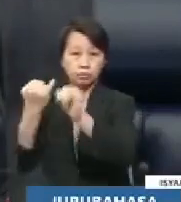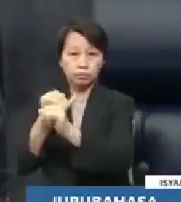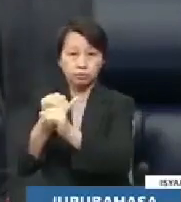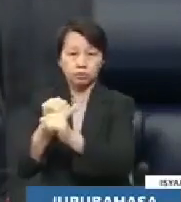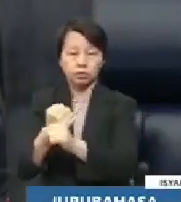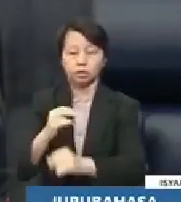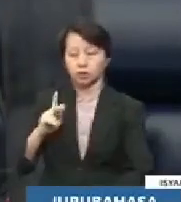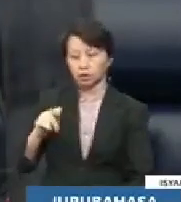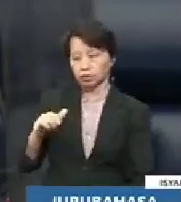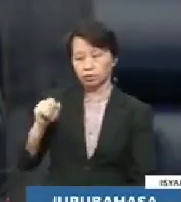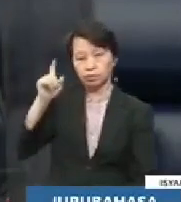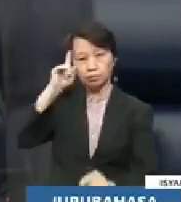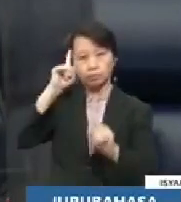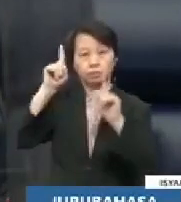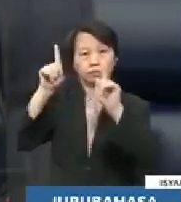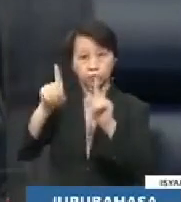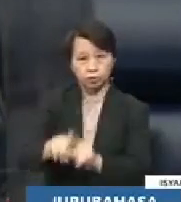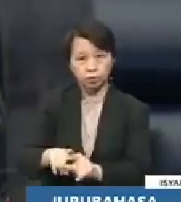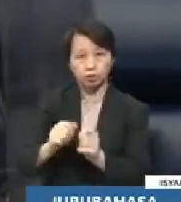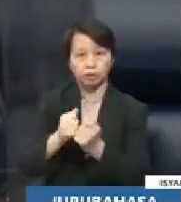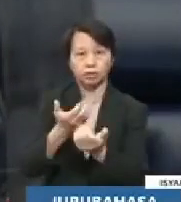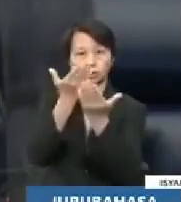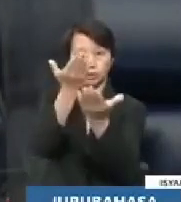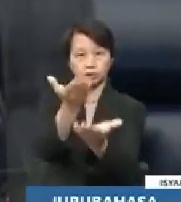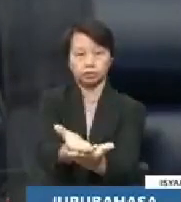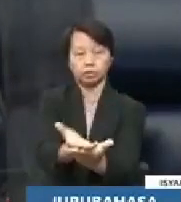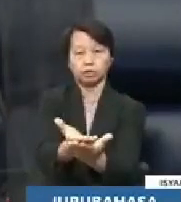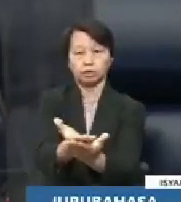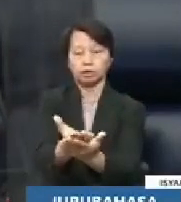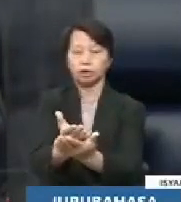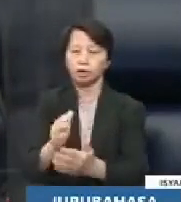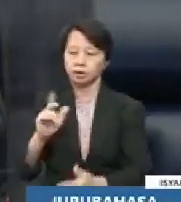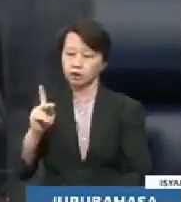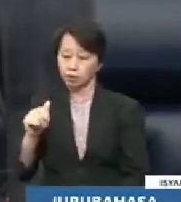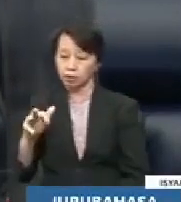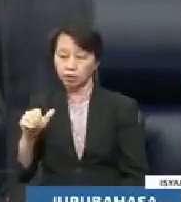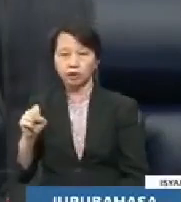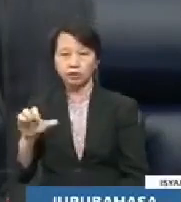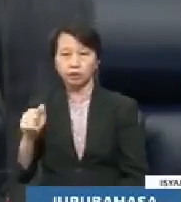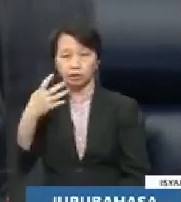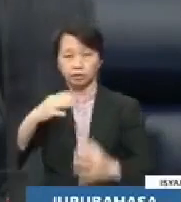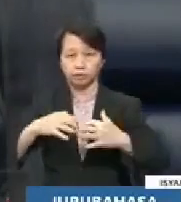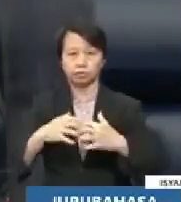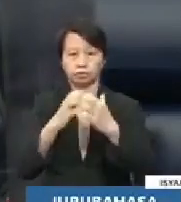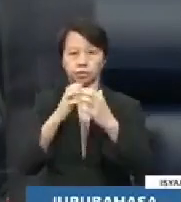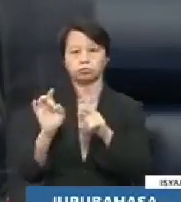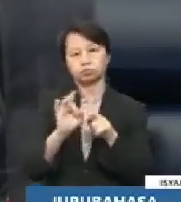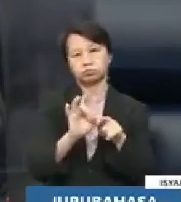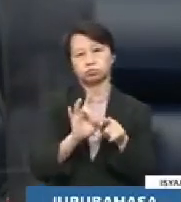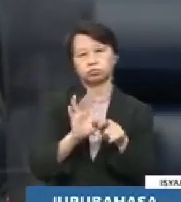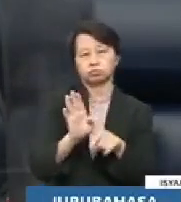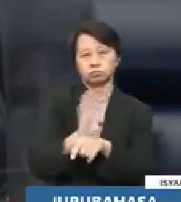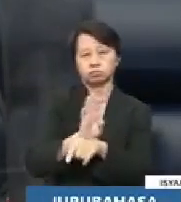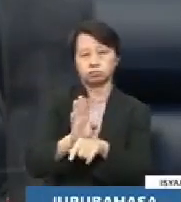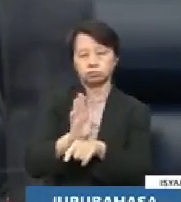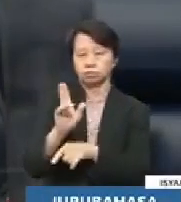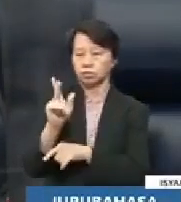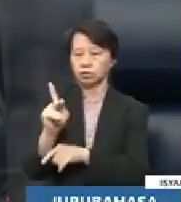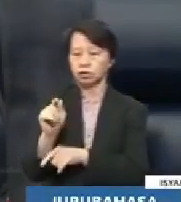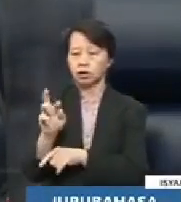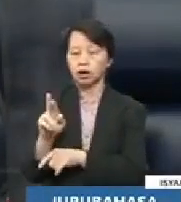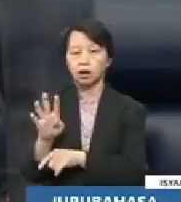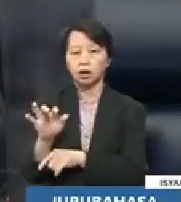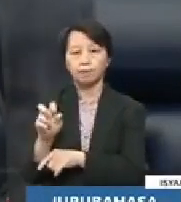juga telah membuat 7 untuk malam anda mayo Mulyo dengan cadangan kematian sekitar danai untuk membangunkan Freeport tunggal pedagang karbon